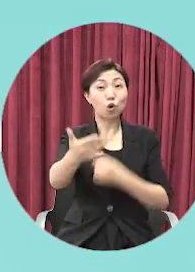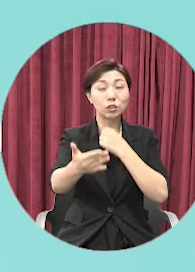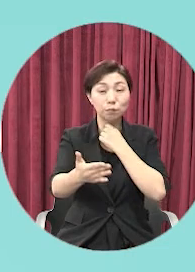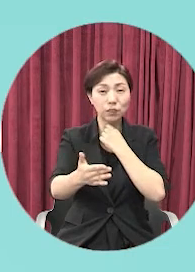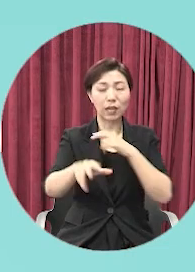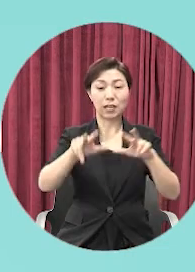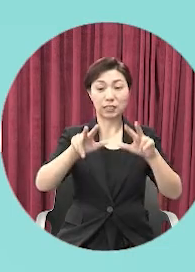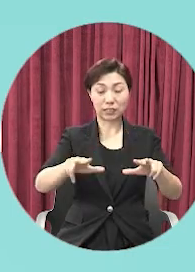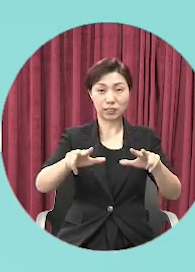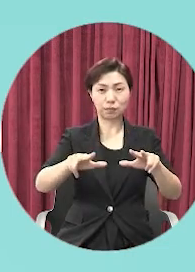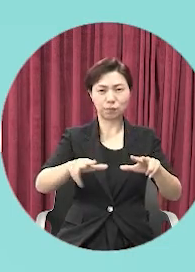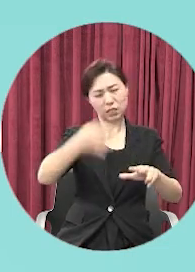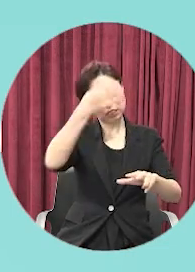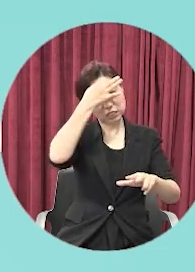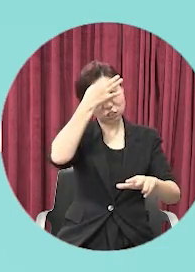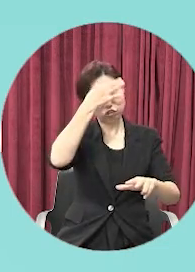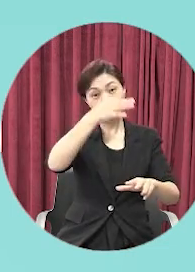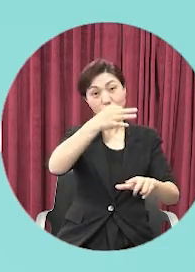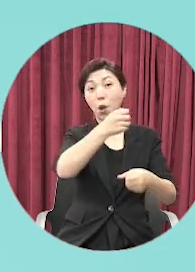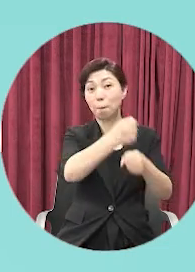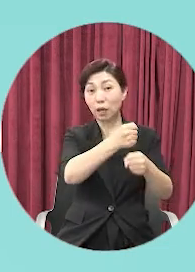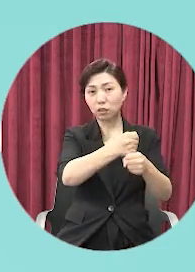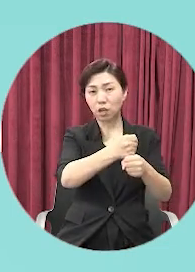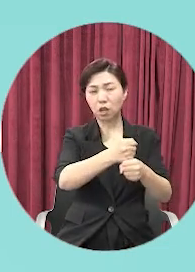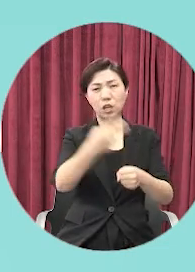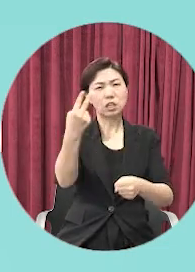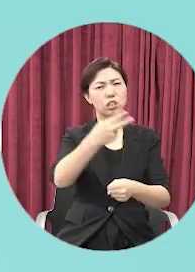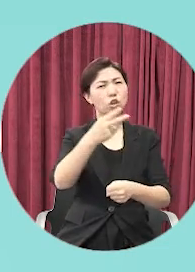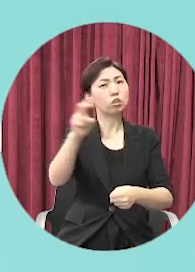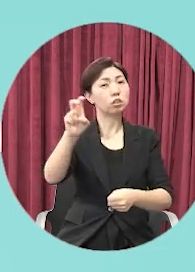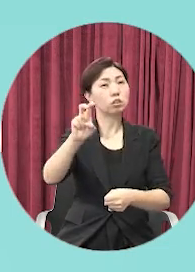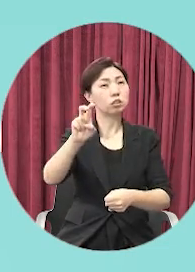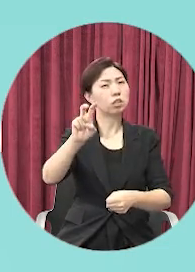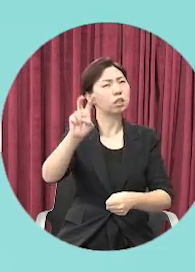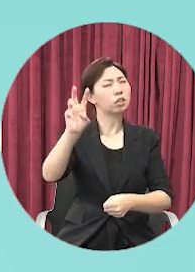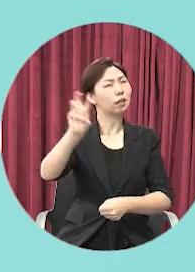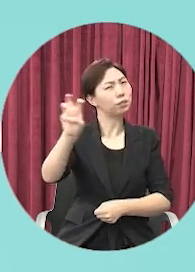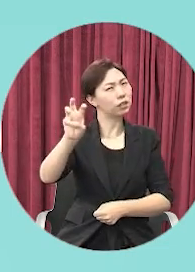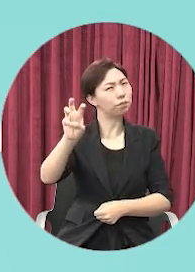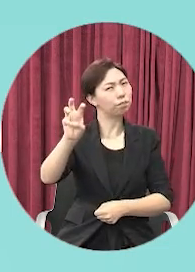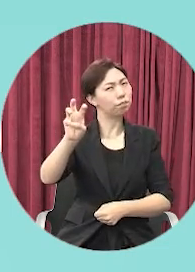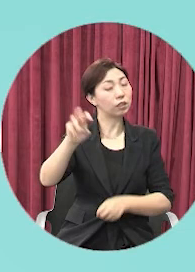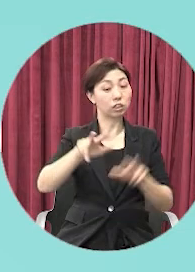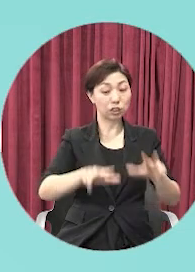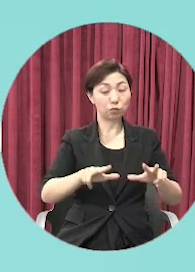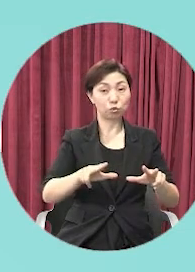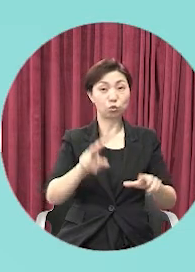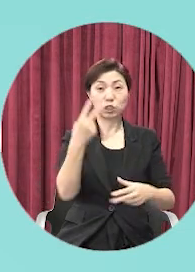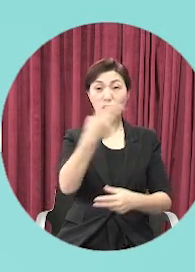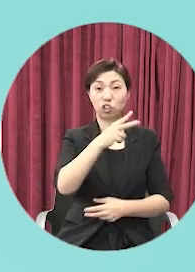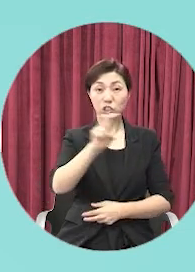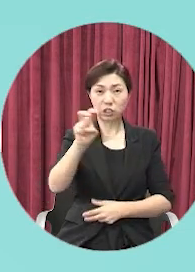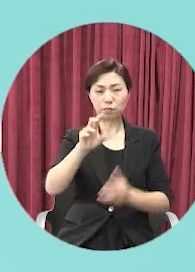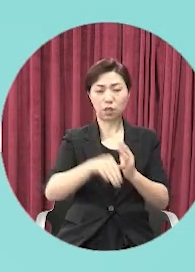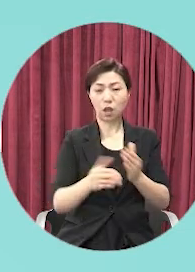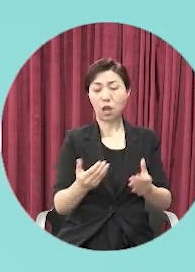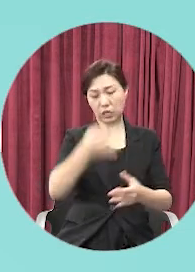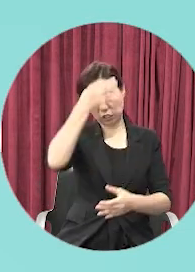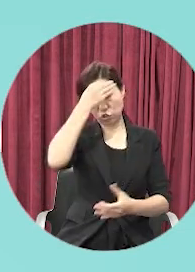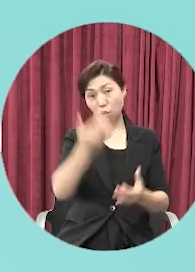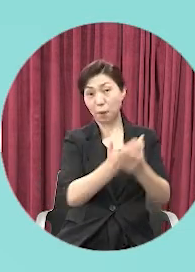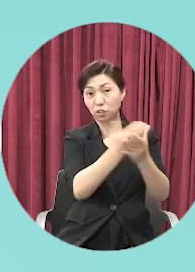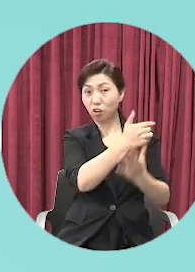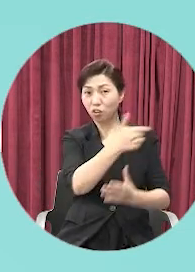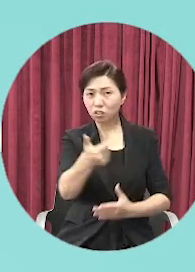기술들이 2030년, 10년이면 또 기술이 또 굉장히 많이 발전하고 변화가 있는데 지금 현재의 기술을 기반으로 한